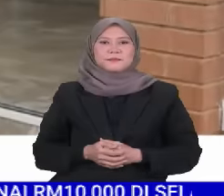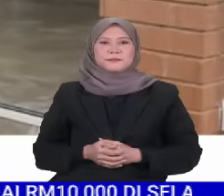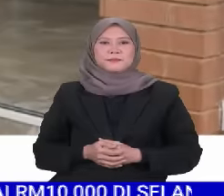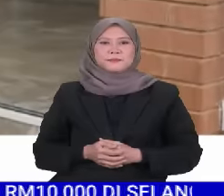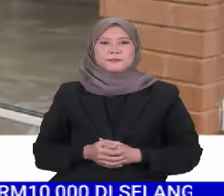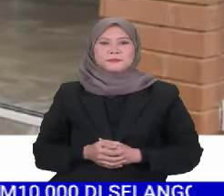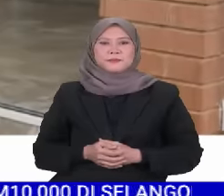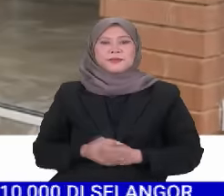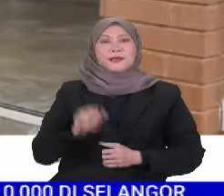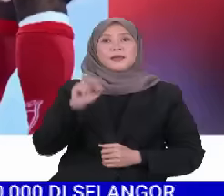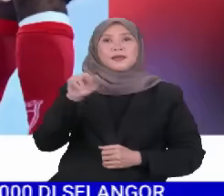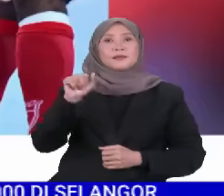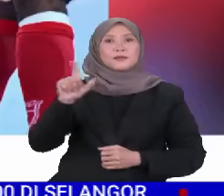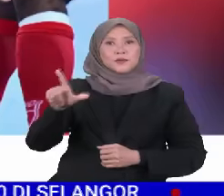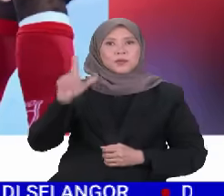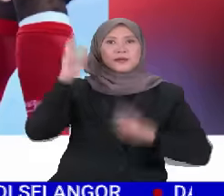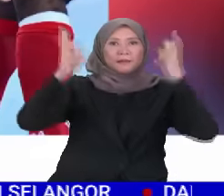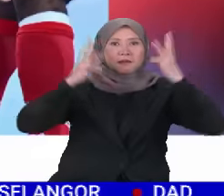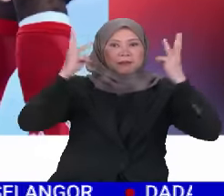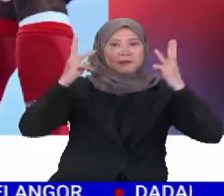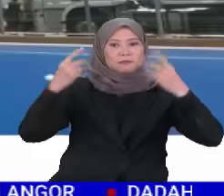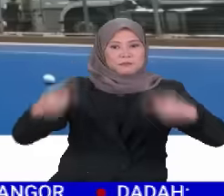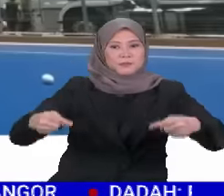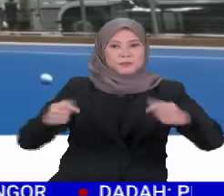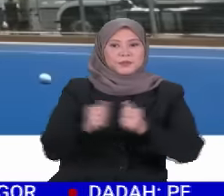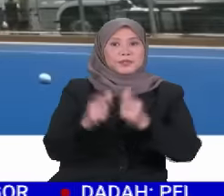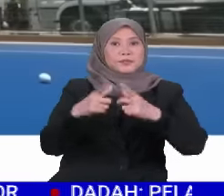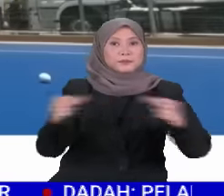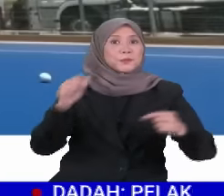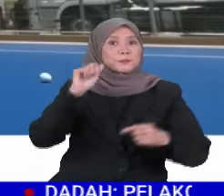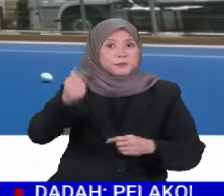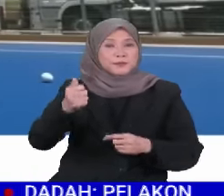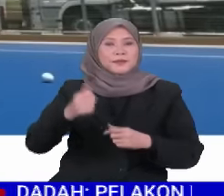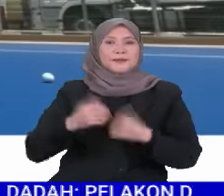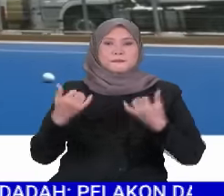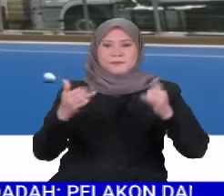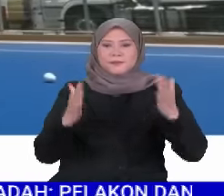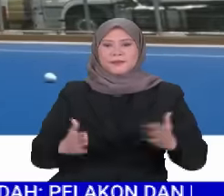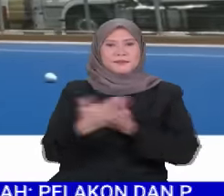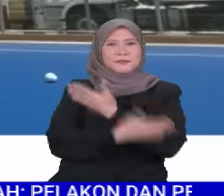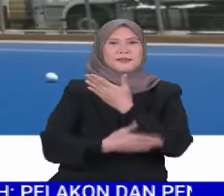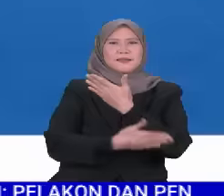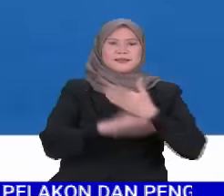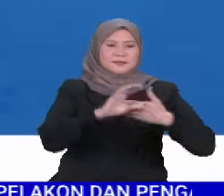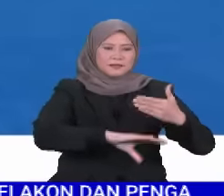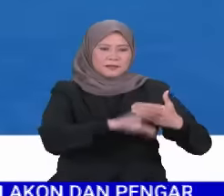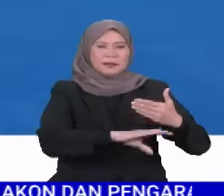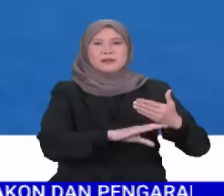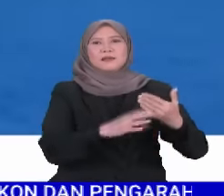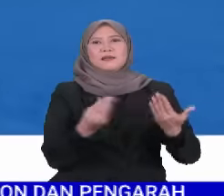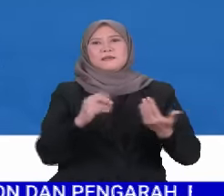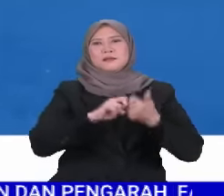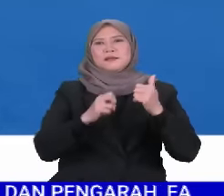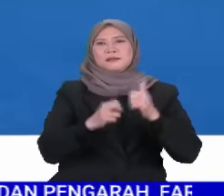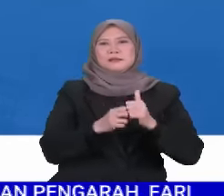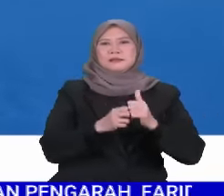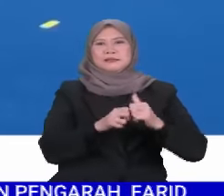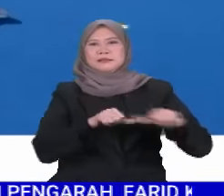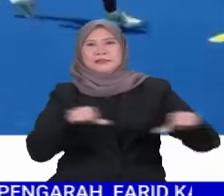Bagaimana pengaruh meluapkan kristawan menjelang aksi dengan Japanese apabila beberapa pemain negara mengalami kecernaan dan masalah